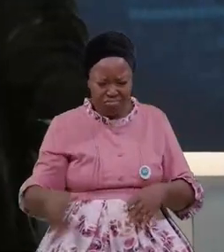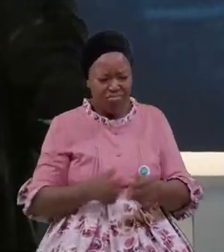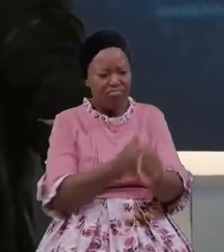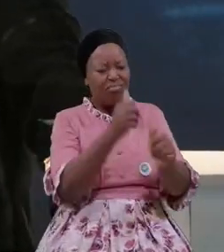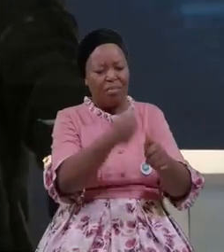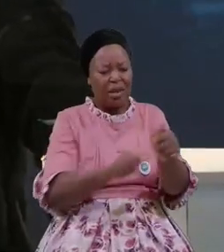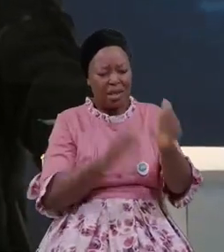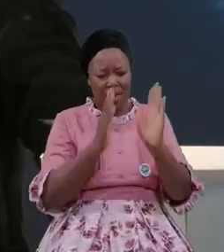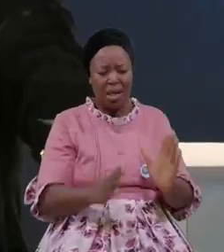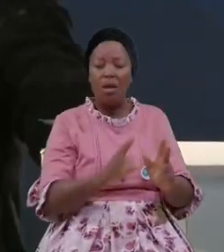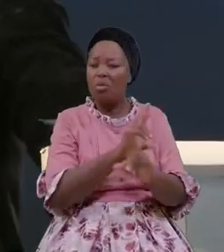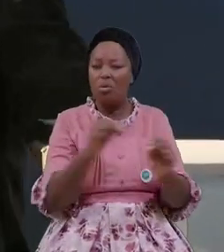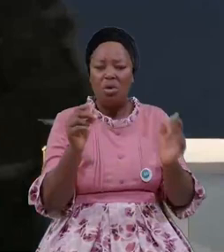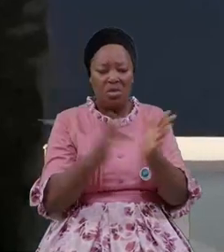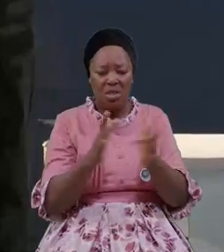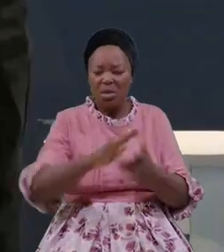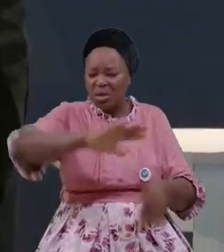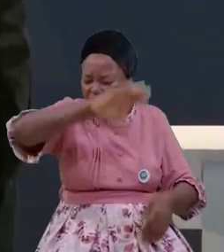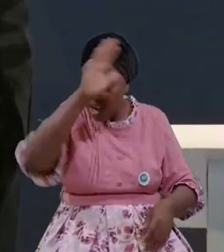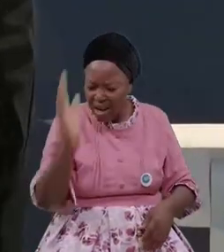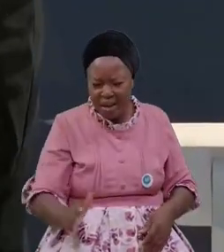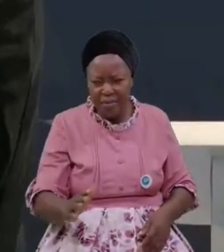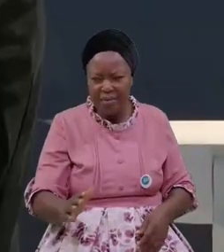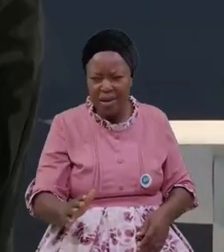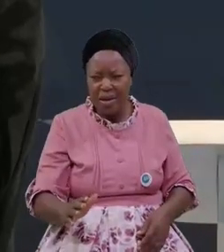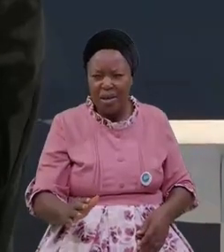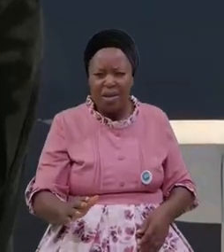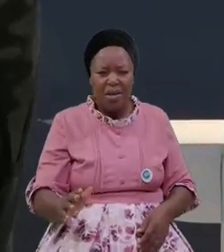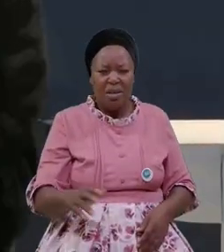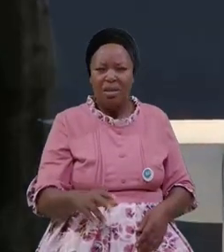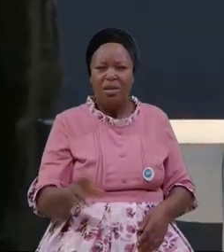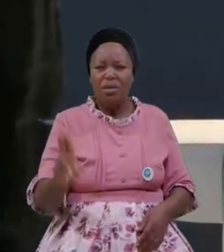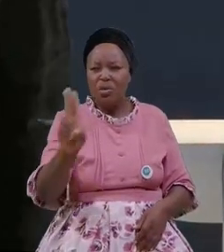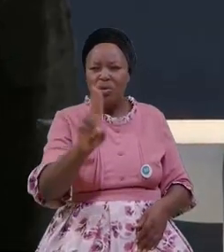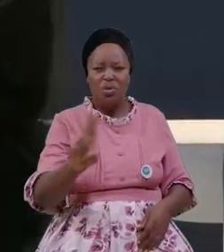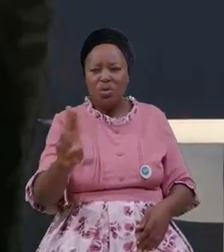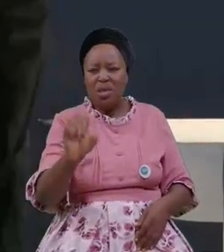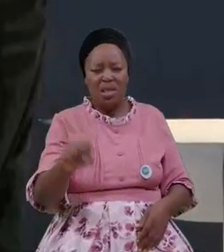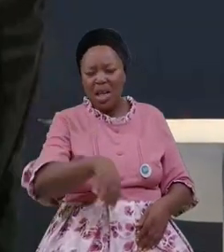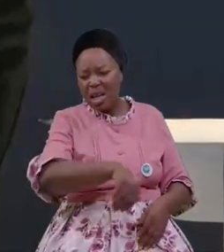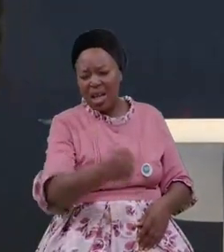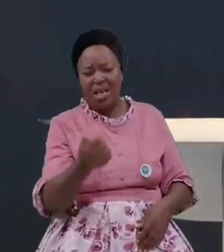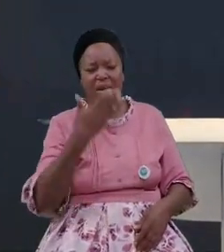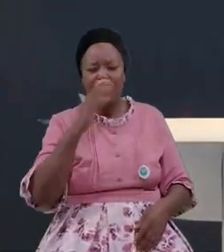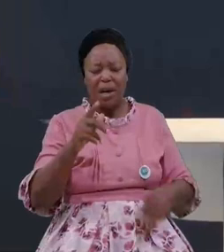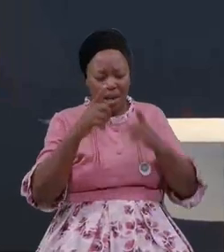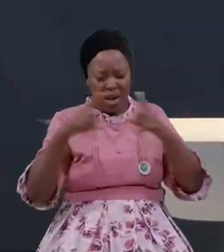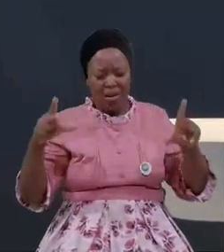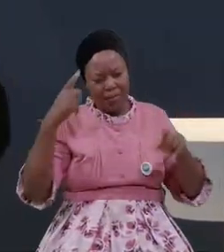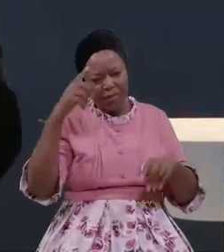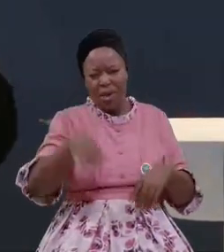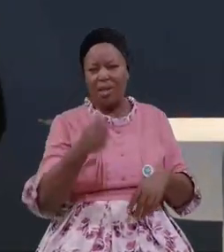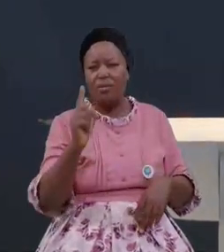pas appelé un groupe de rétrograde jamais Jésus quand Jésus n'utilise pas de